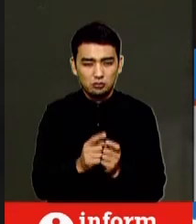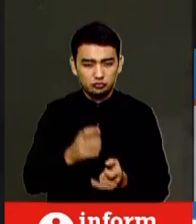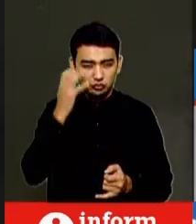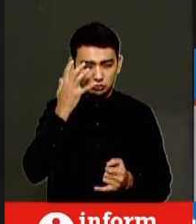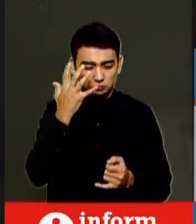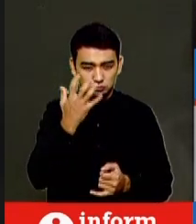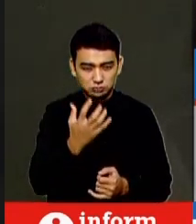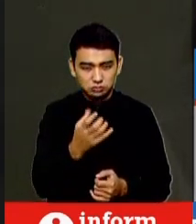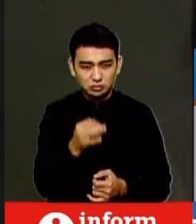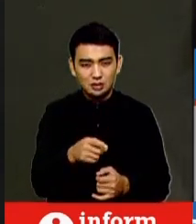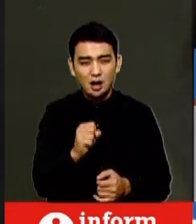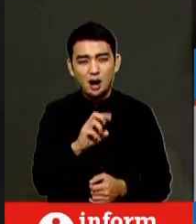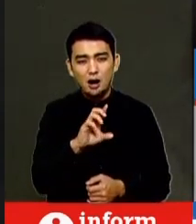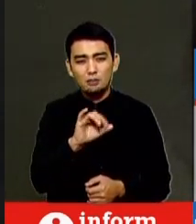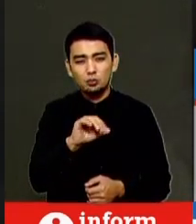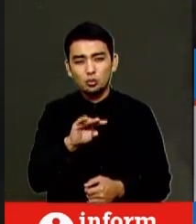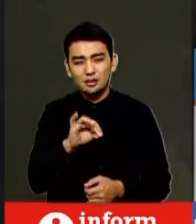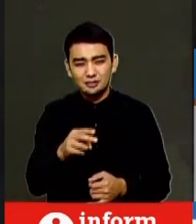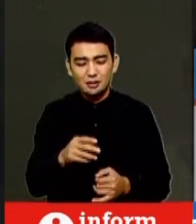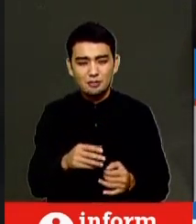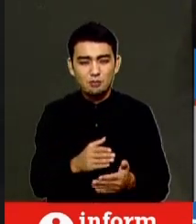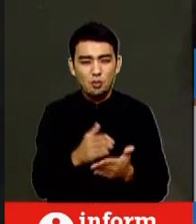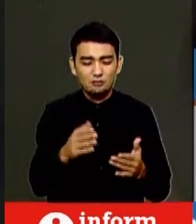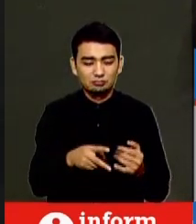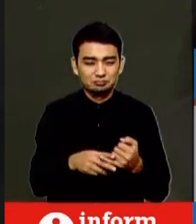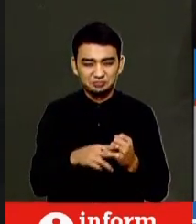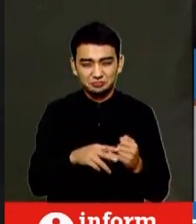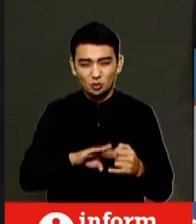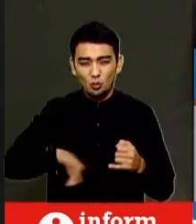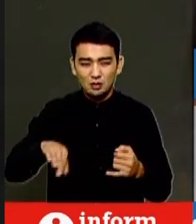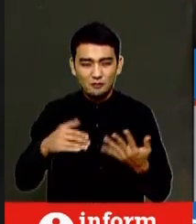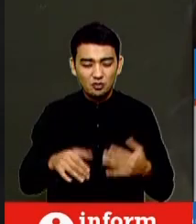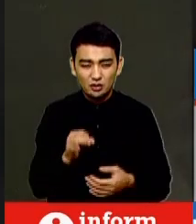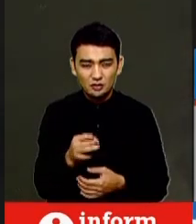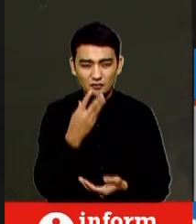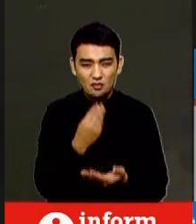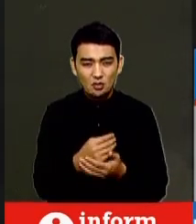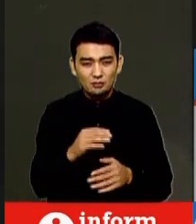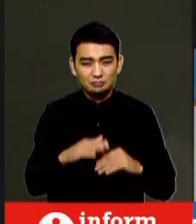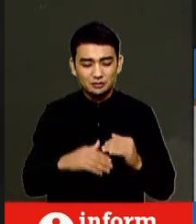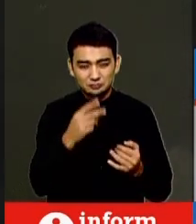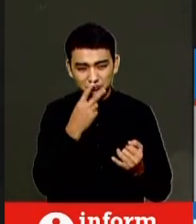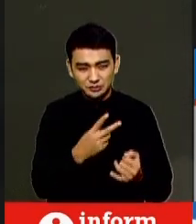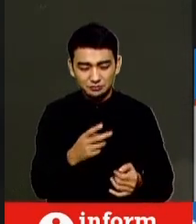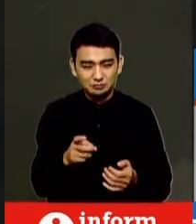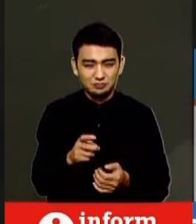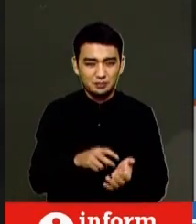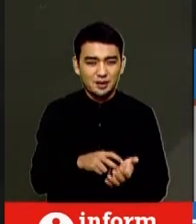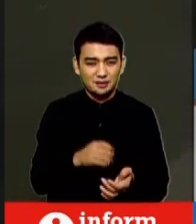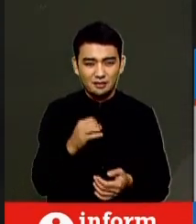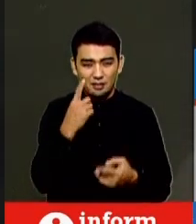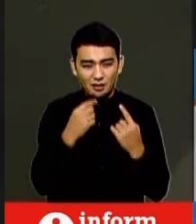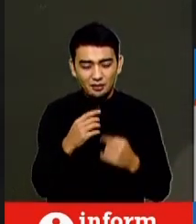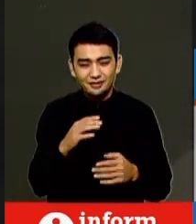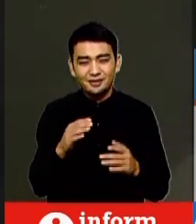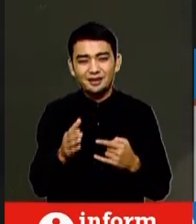Содан ампутация жасап, жартысынан көбін алып тастады. Өзінің саусағынан қорқады. Көрсе жылайды. Балабақшада есікті ұстауға